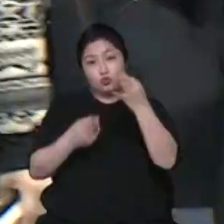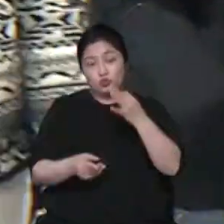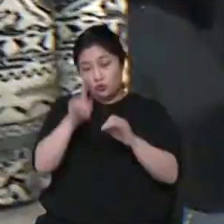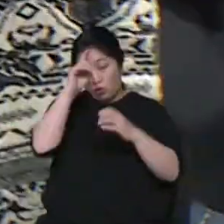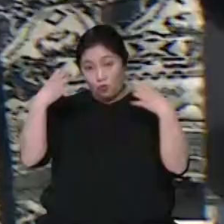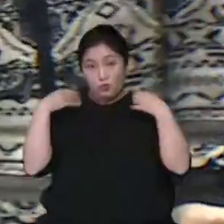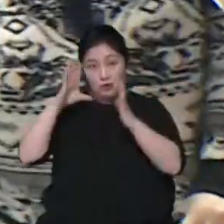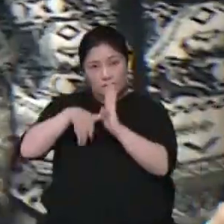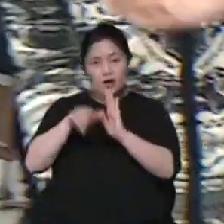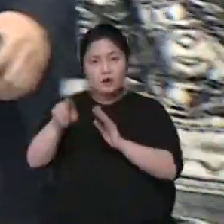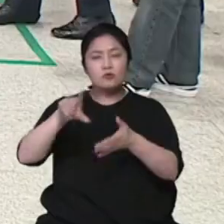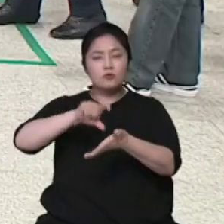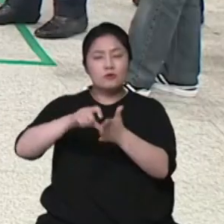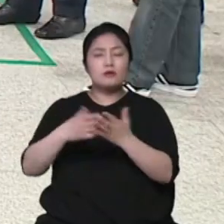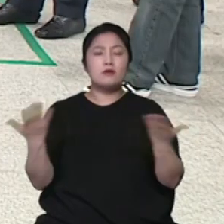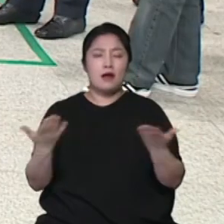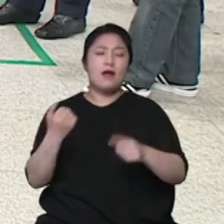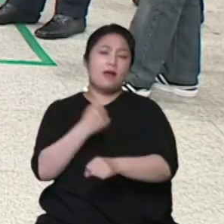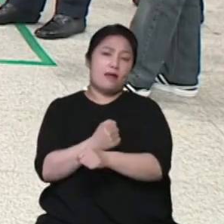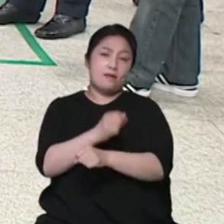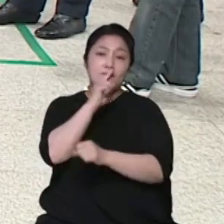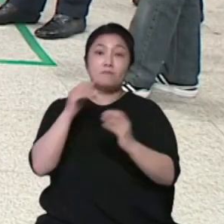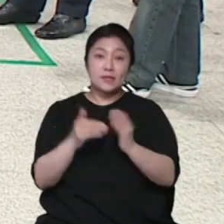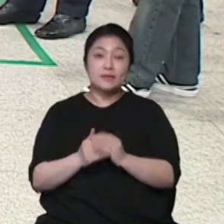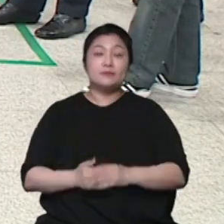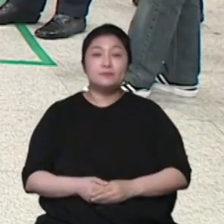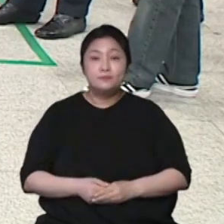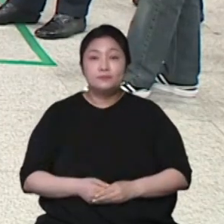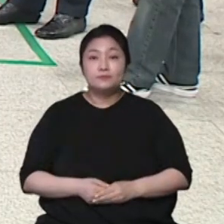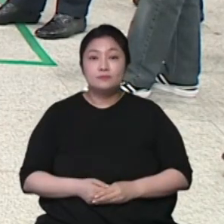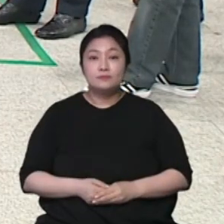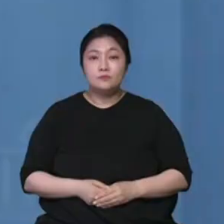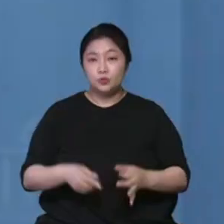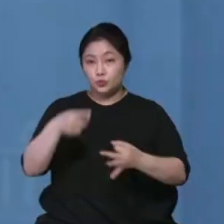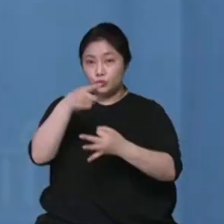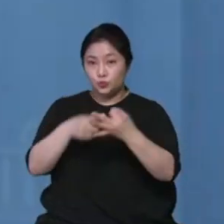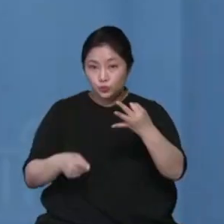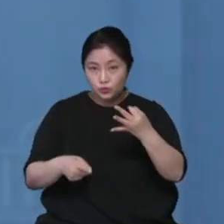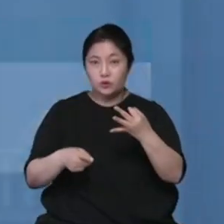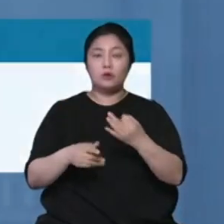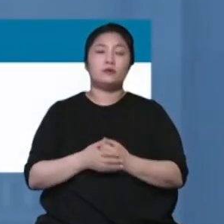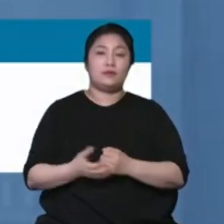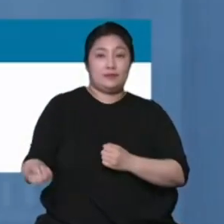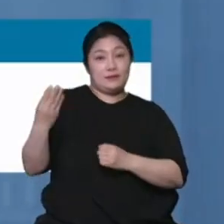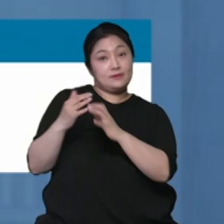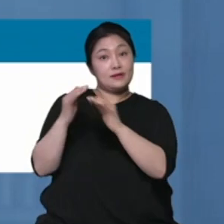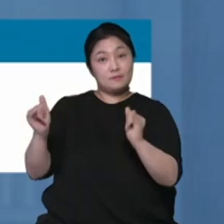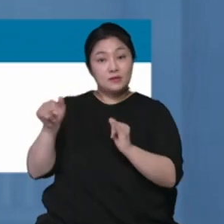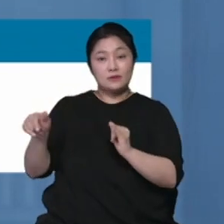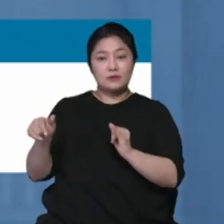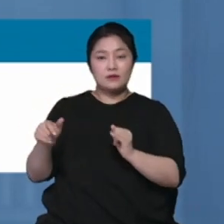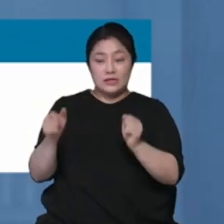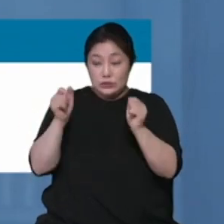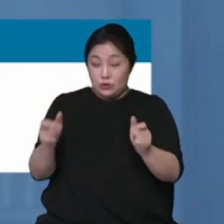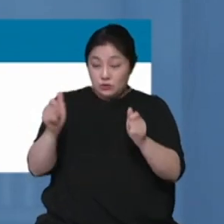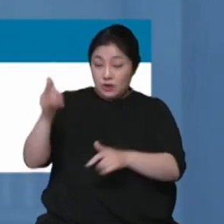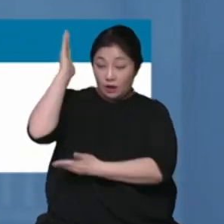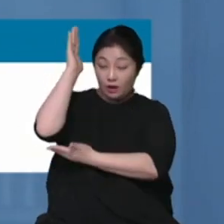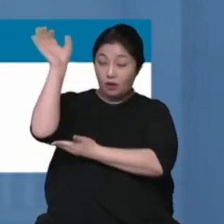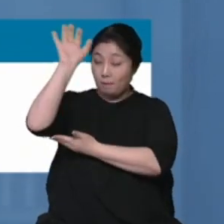정부에서도 그런 역할을 하겠다고 강조했습니다. 윤석열 당선인께서 기회가 있을